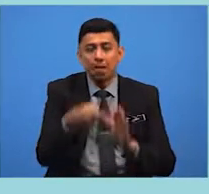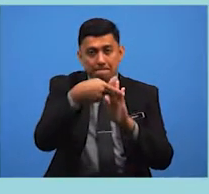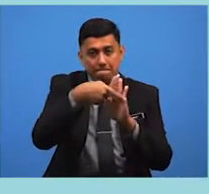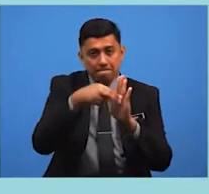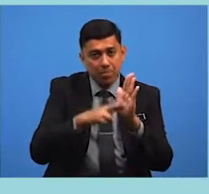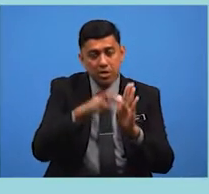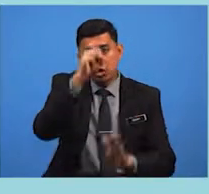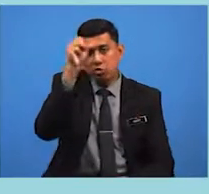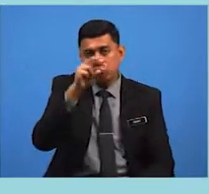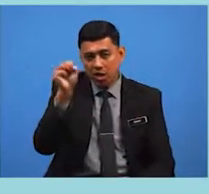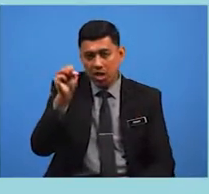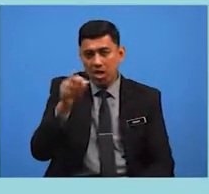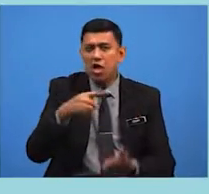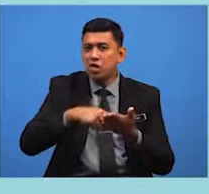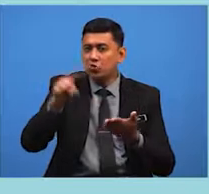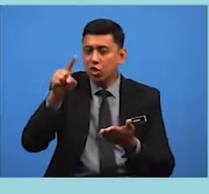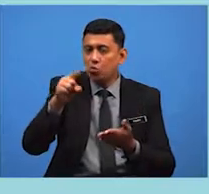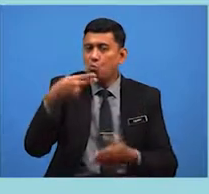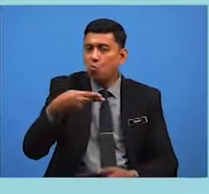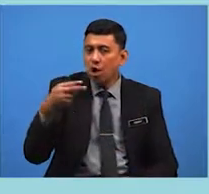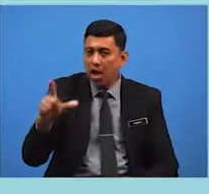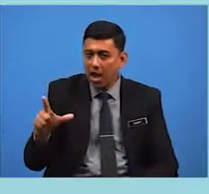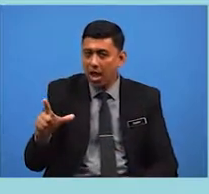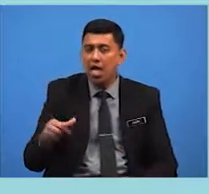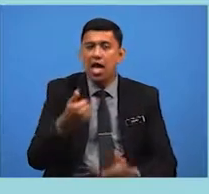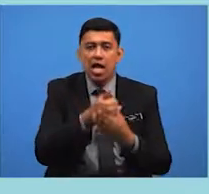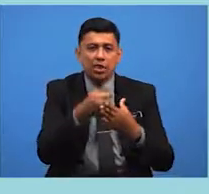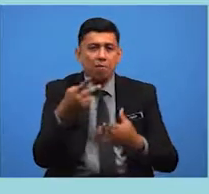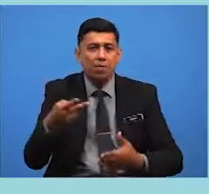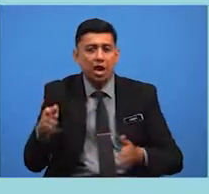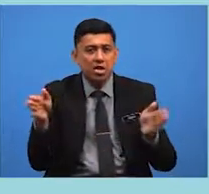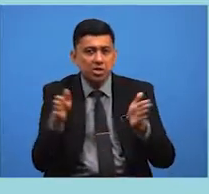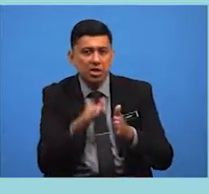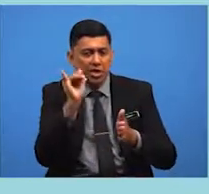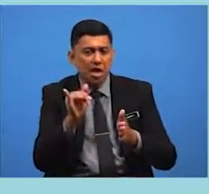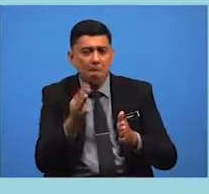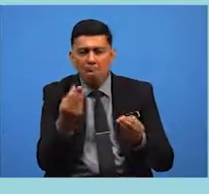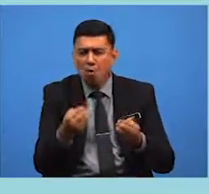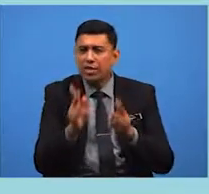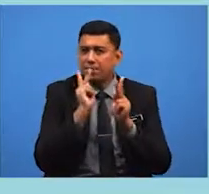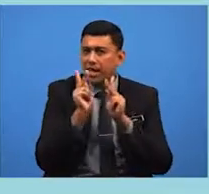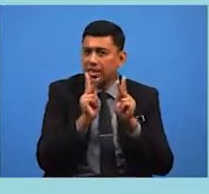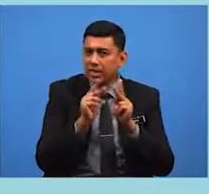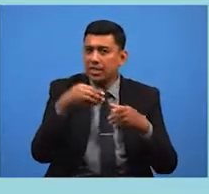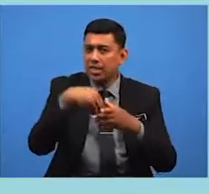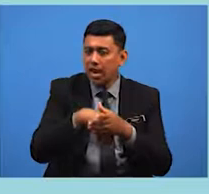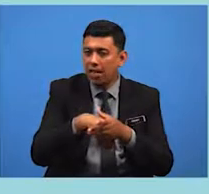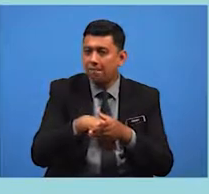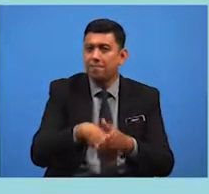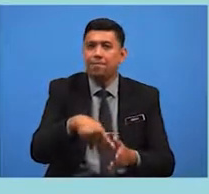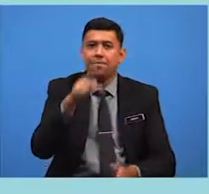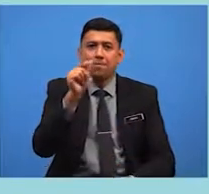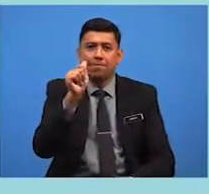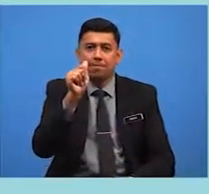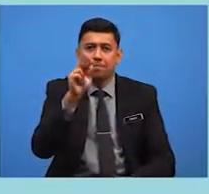Persoalan ialah sesuatu hal atau perkara kecil yang hendak diperkatakan dalam sesebuah karya